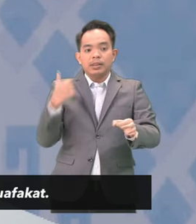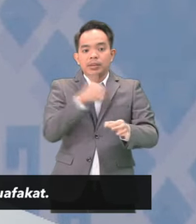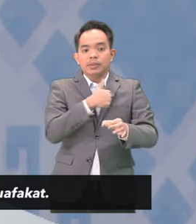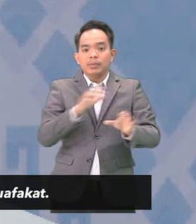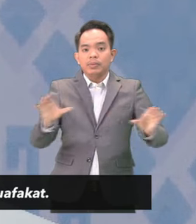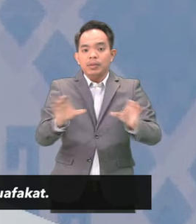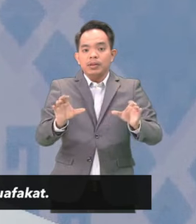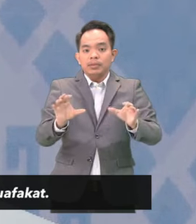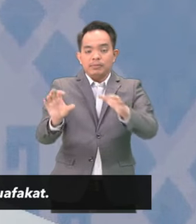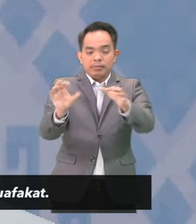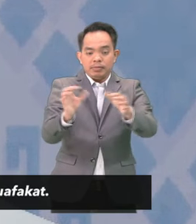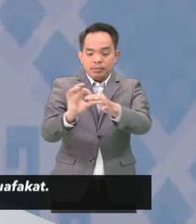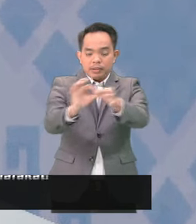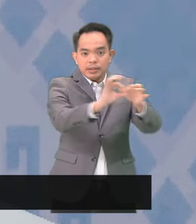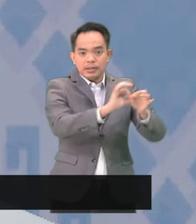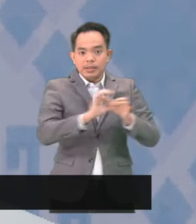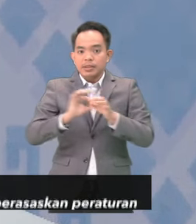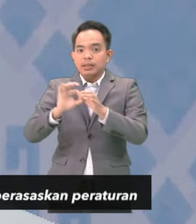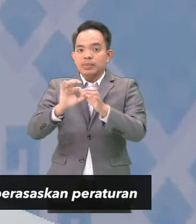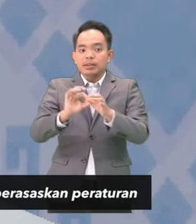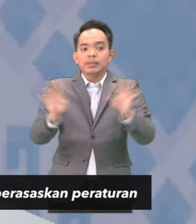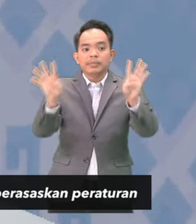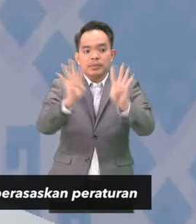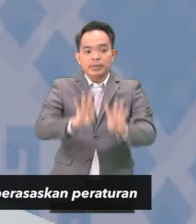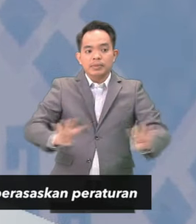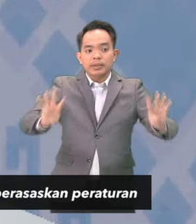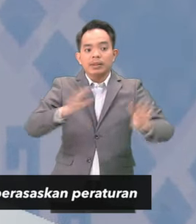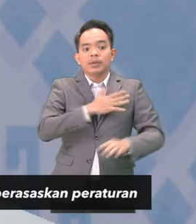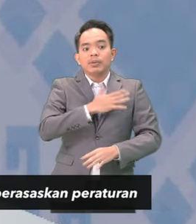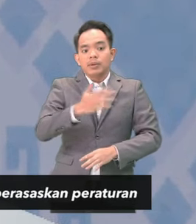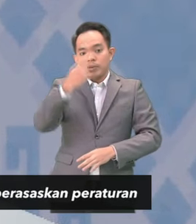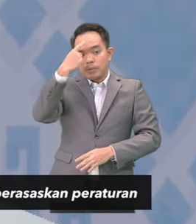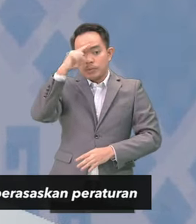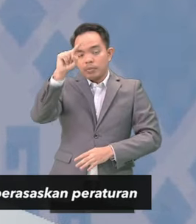consensus. Together, we will reaffirm our commitment to